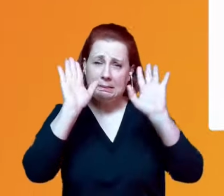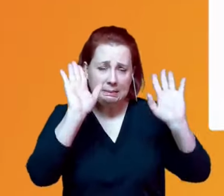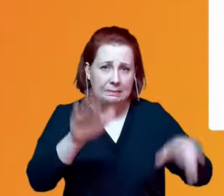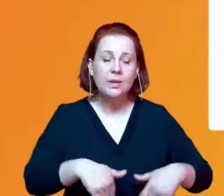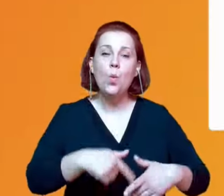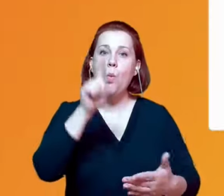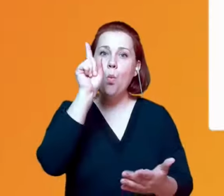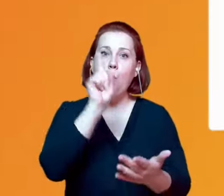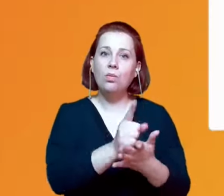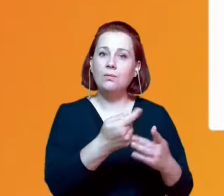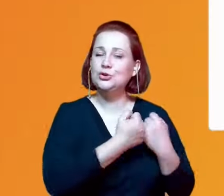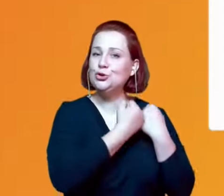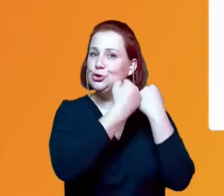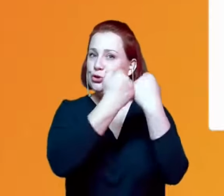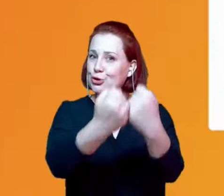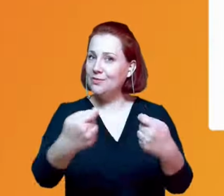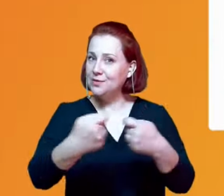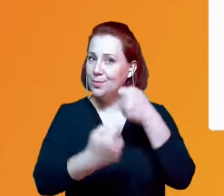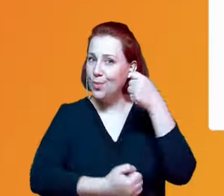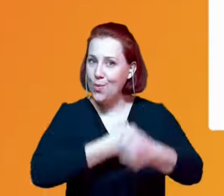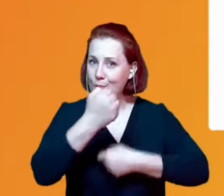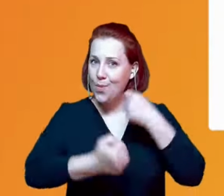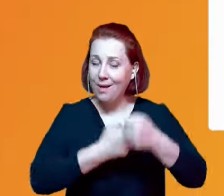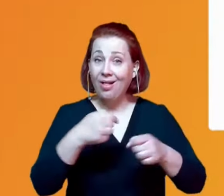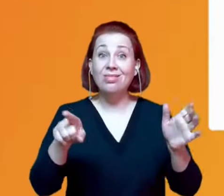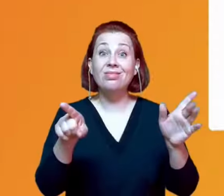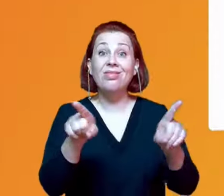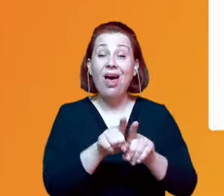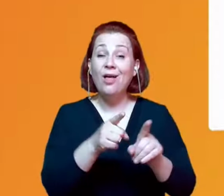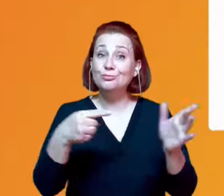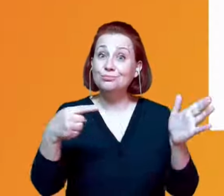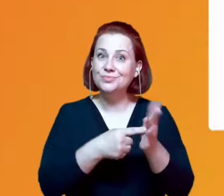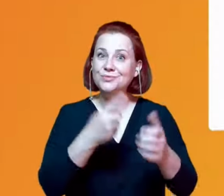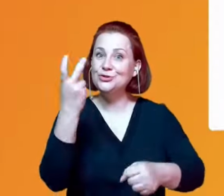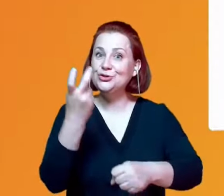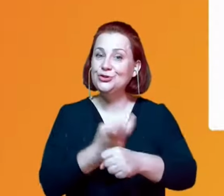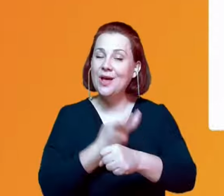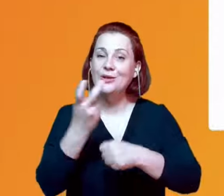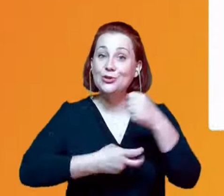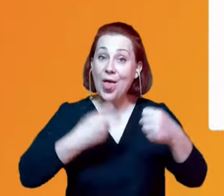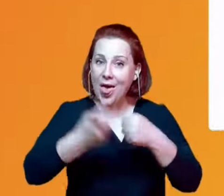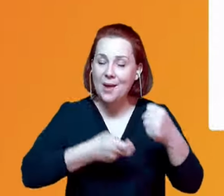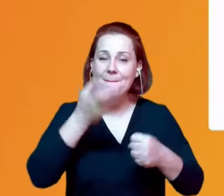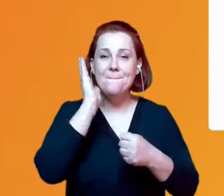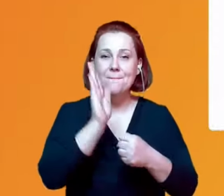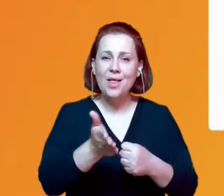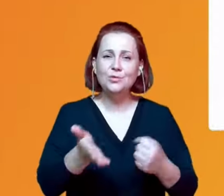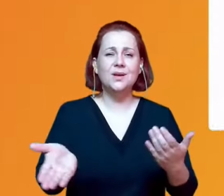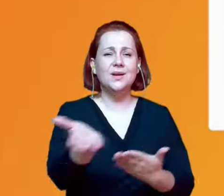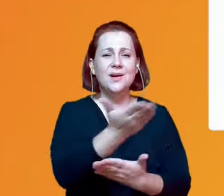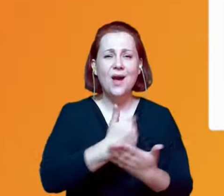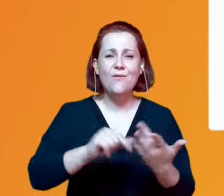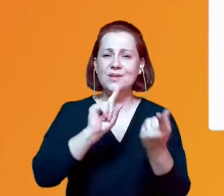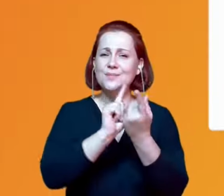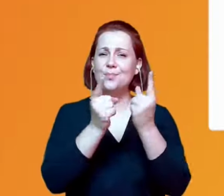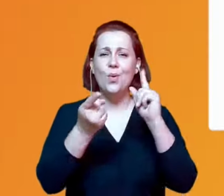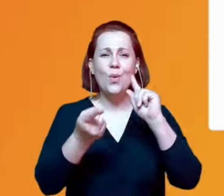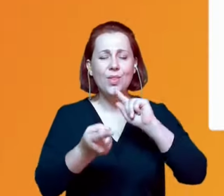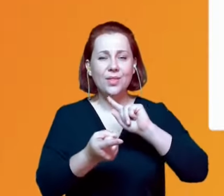podtrzymać współpracę i również w sierpniu odbędzie się krajowe spotkanie,